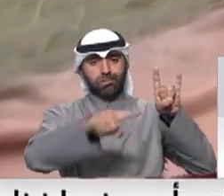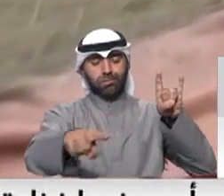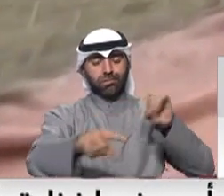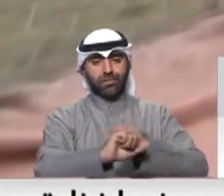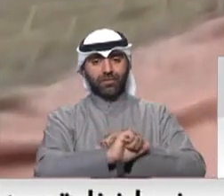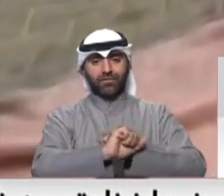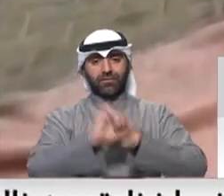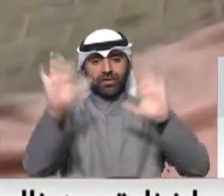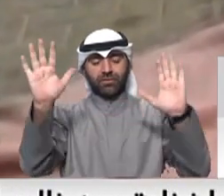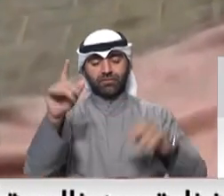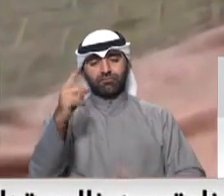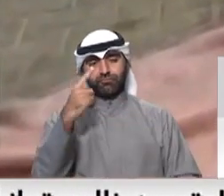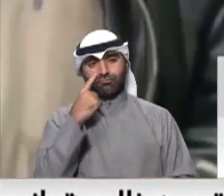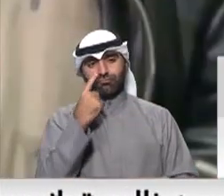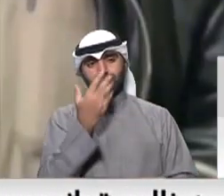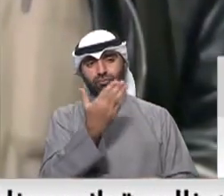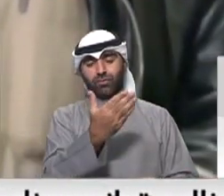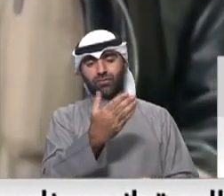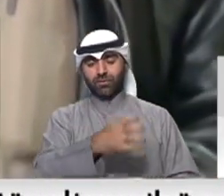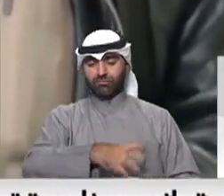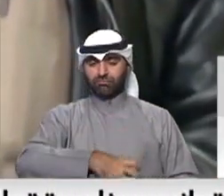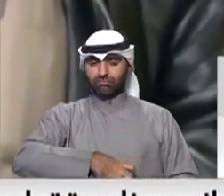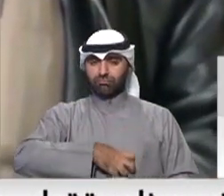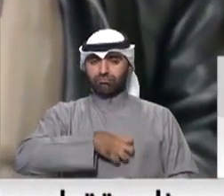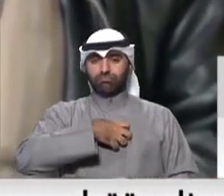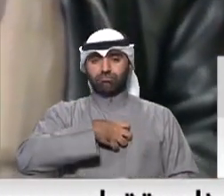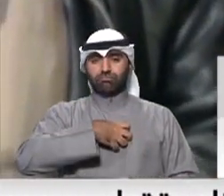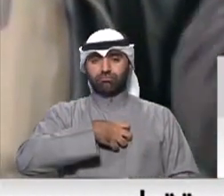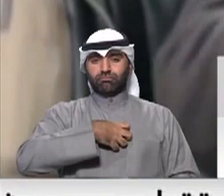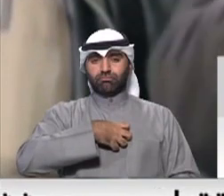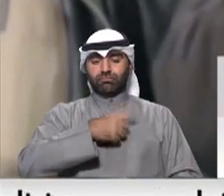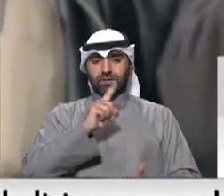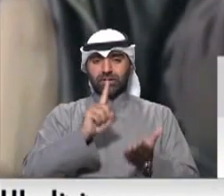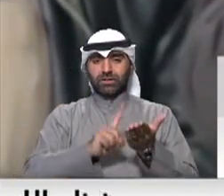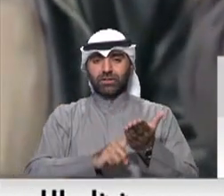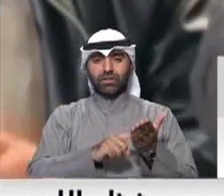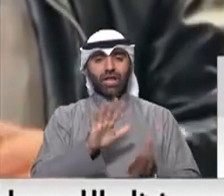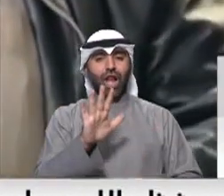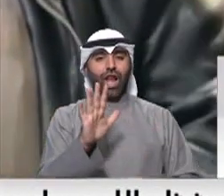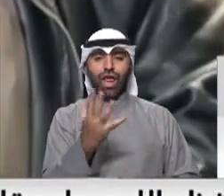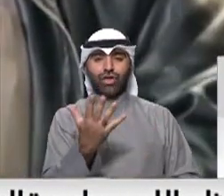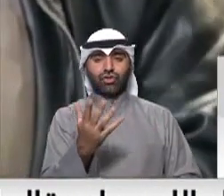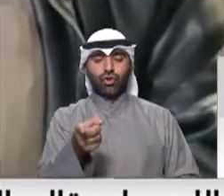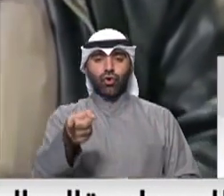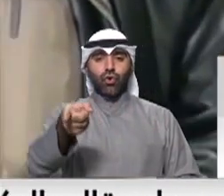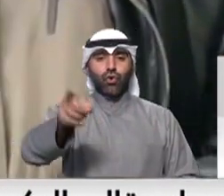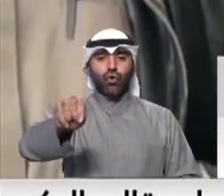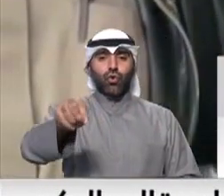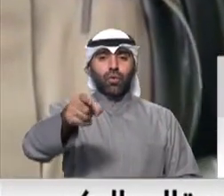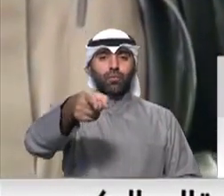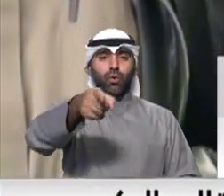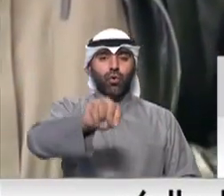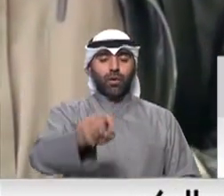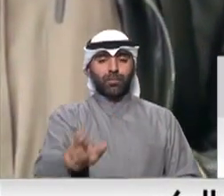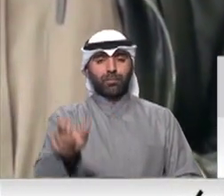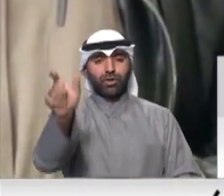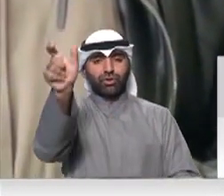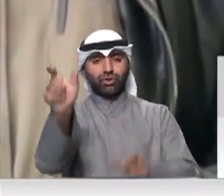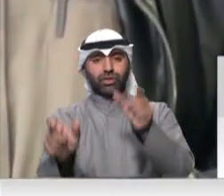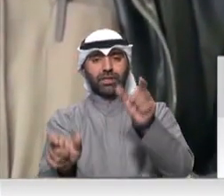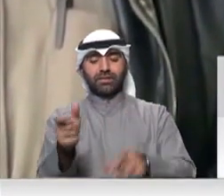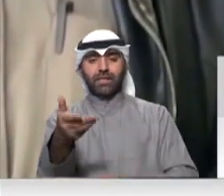مجازر وحشيه يرتكبها الاحتلال بحق القطاع والمدنيين في مناطق التوق في اطار جريمه